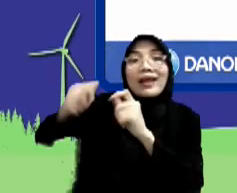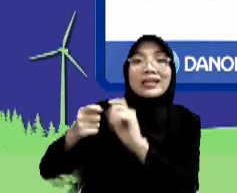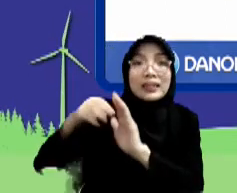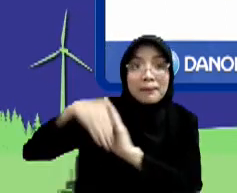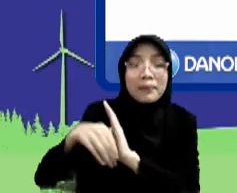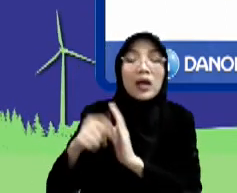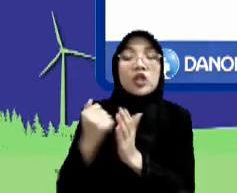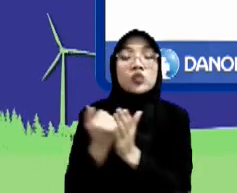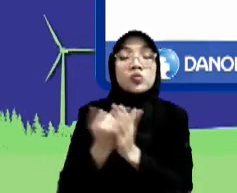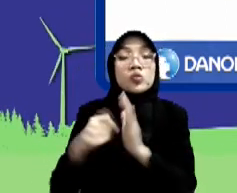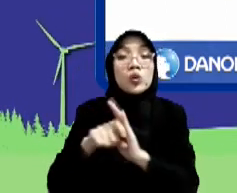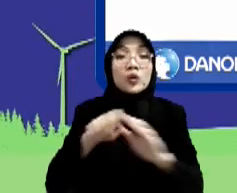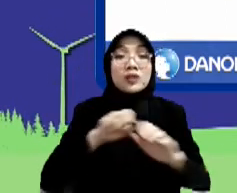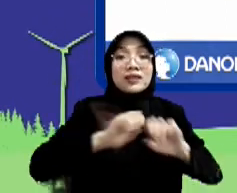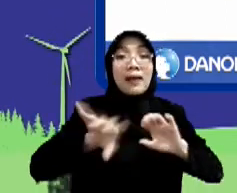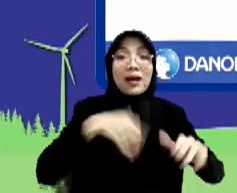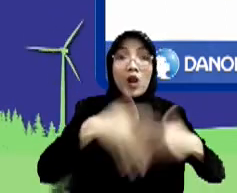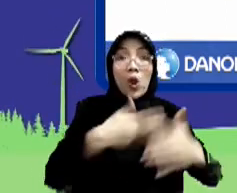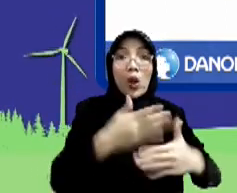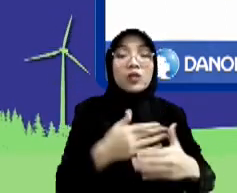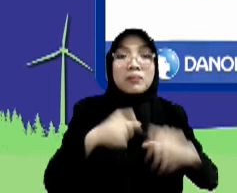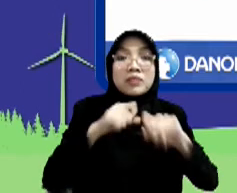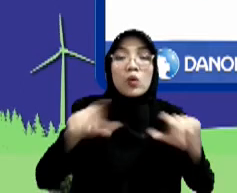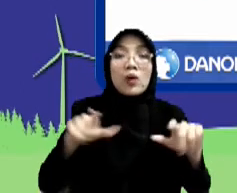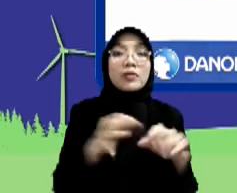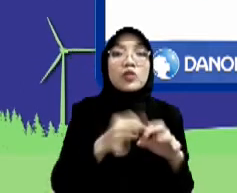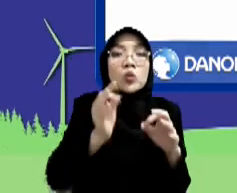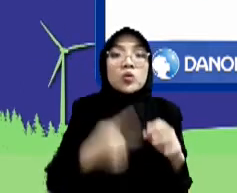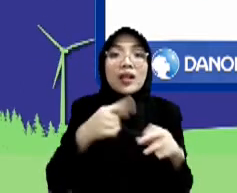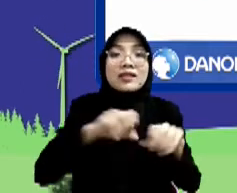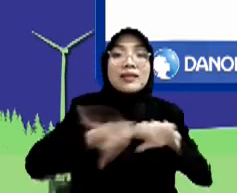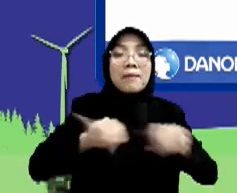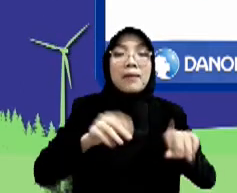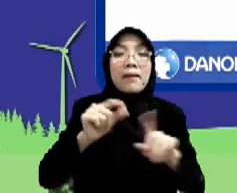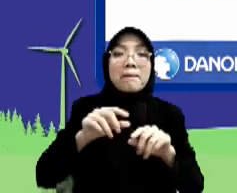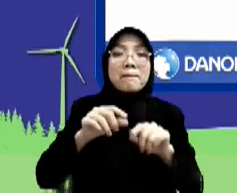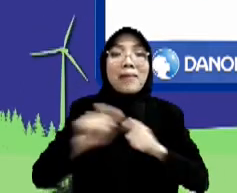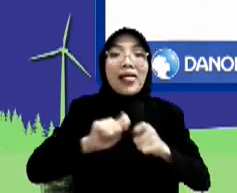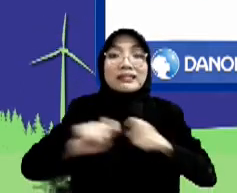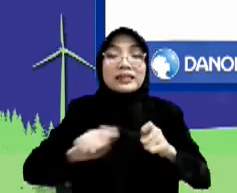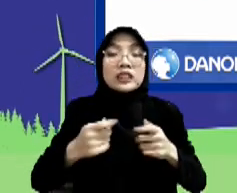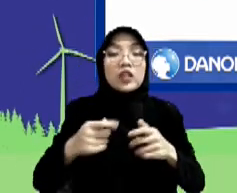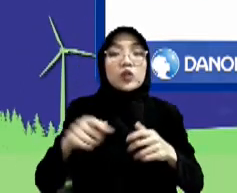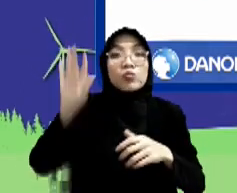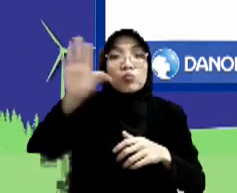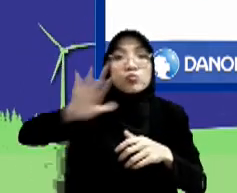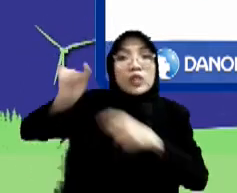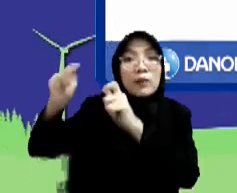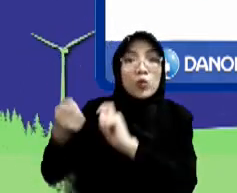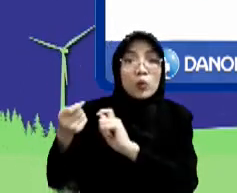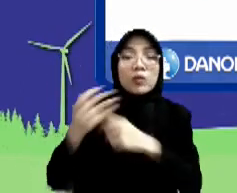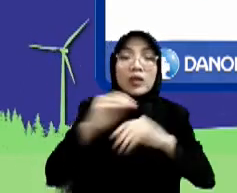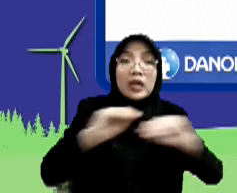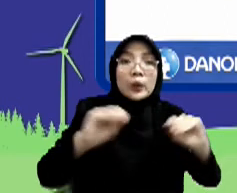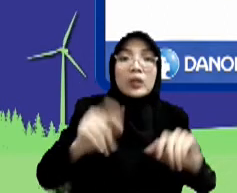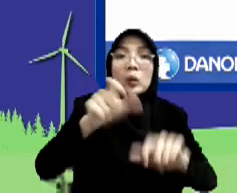pengeluaran sampah aja Misalnya gitu ya itu kita sudah bisa menjawab isu terkait misalnya sampah plastik dan juga isu terkait climate change dan ini adalah edukasi bentuk-bentuk edukasi konsumen